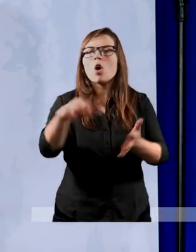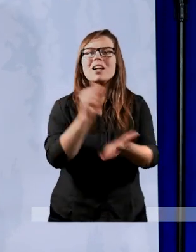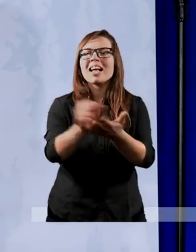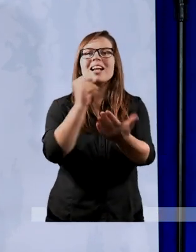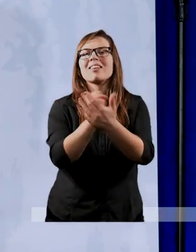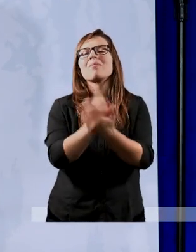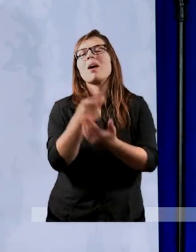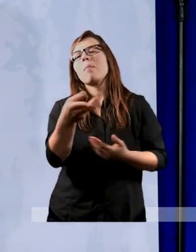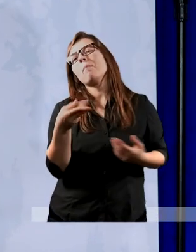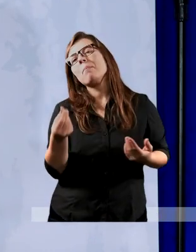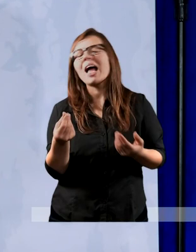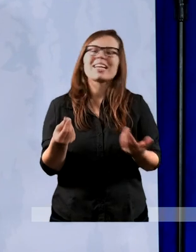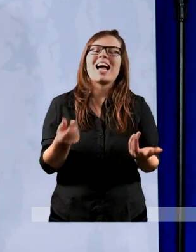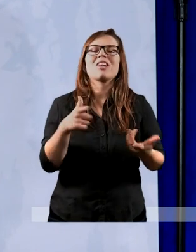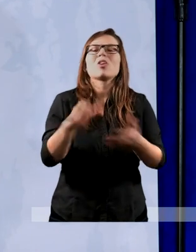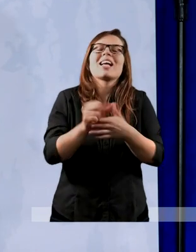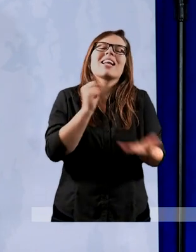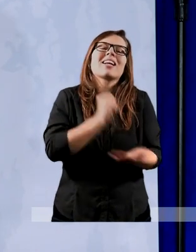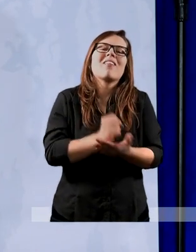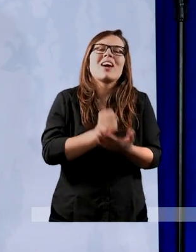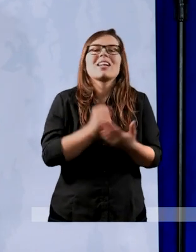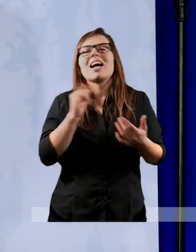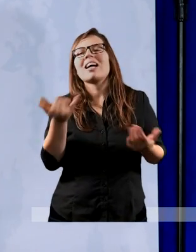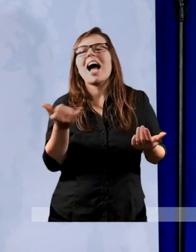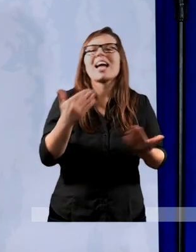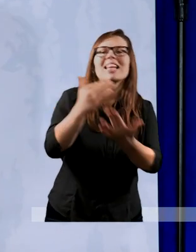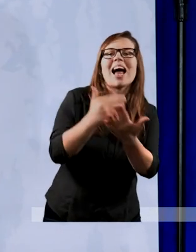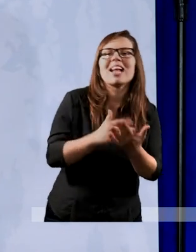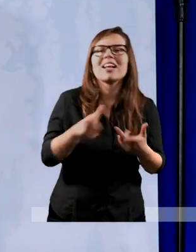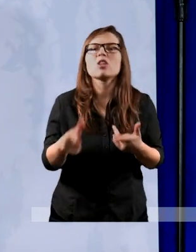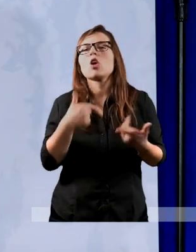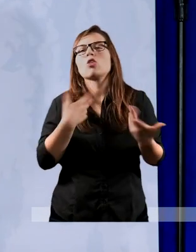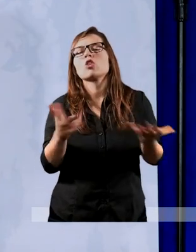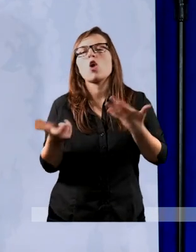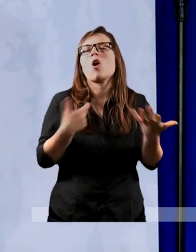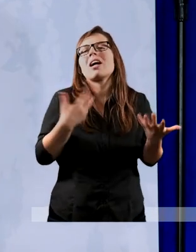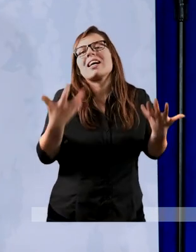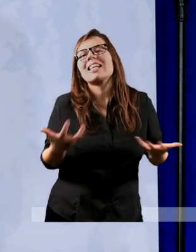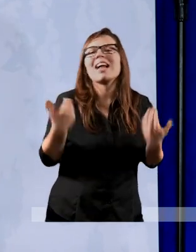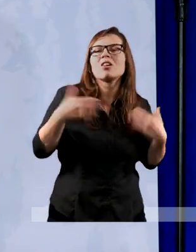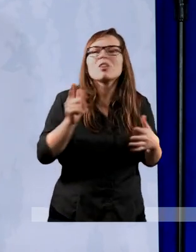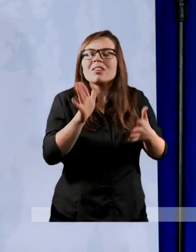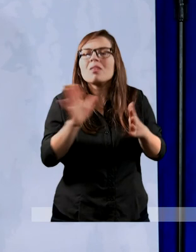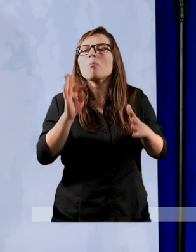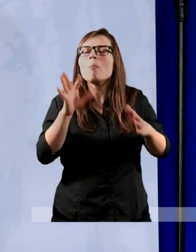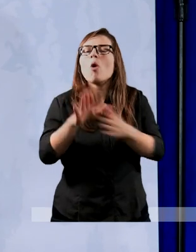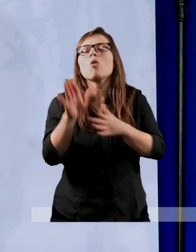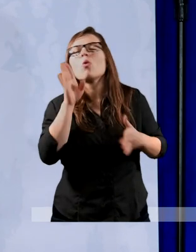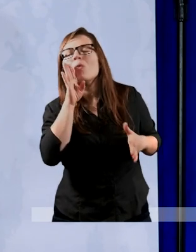nie jest kwestia dyspensy, to nie jest kwestia jakichś zasad, tego, że coś jest mi narzucone. To jest po prostu